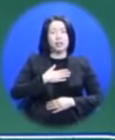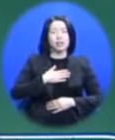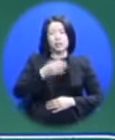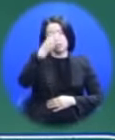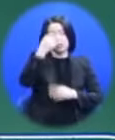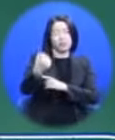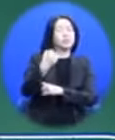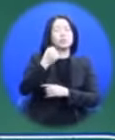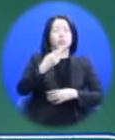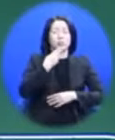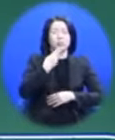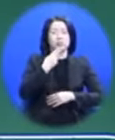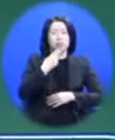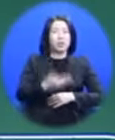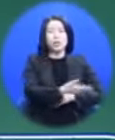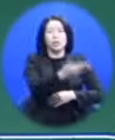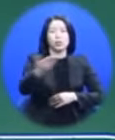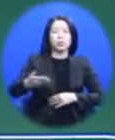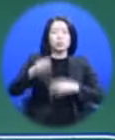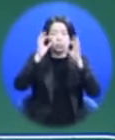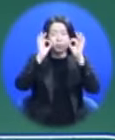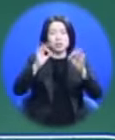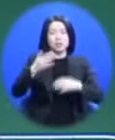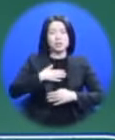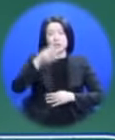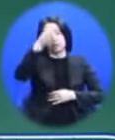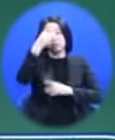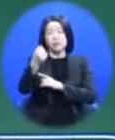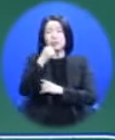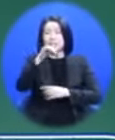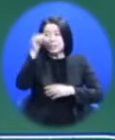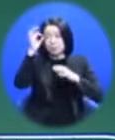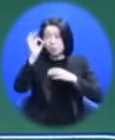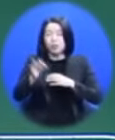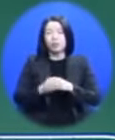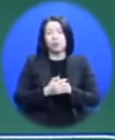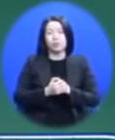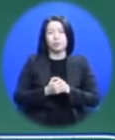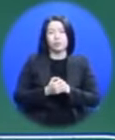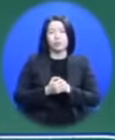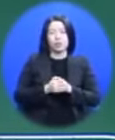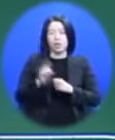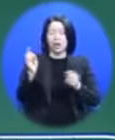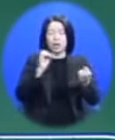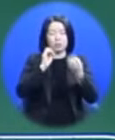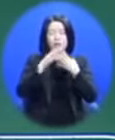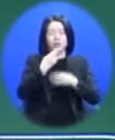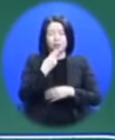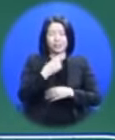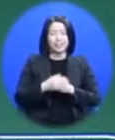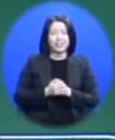능력이 없습니다. 여러분 보시기에 제가 능력 있어 보이나요? 아무 대답이 없으시네요.